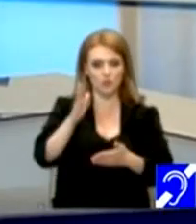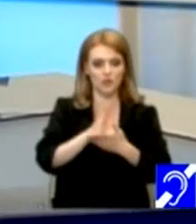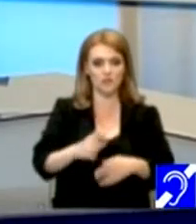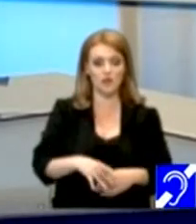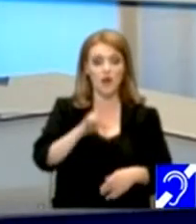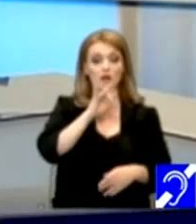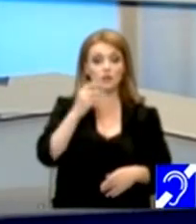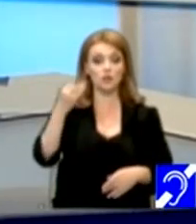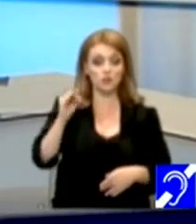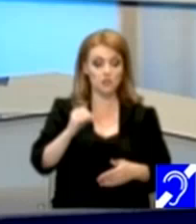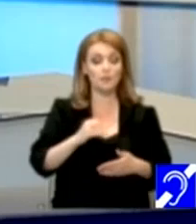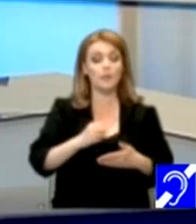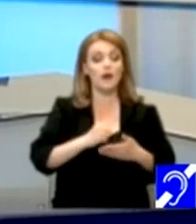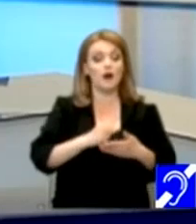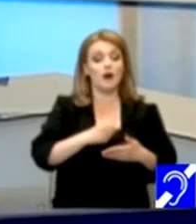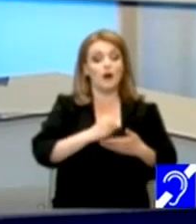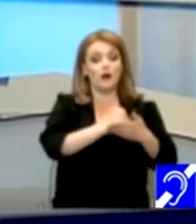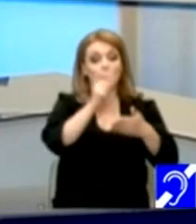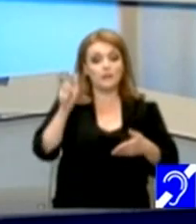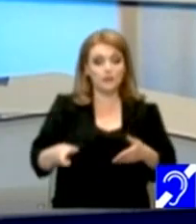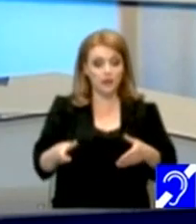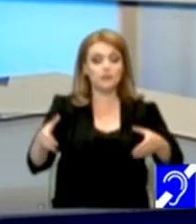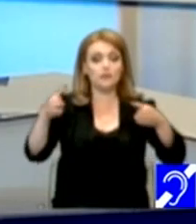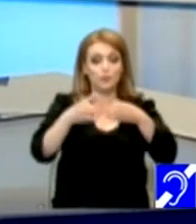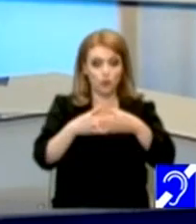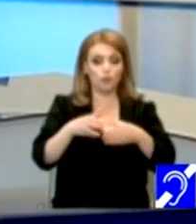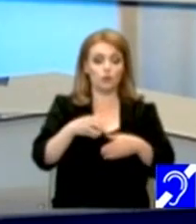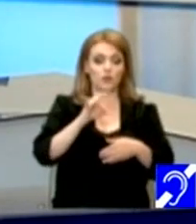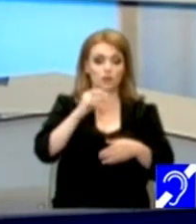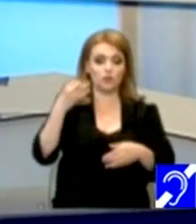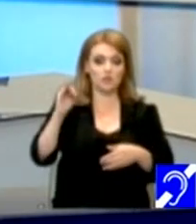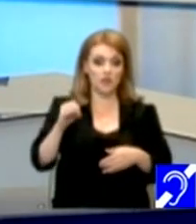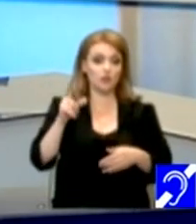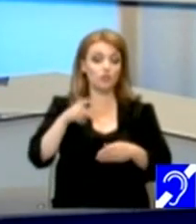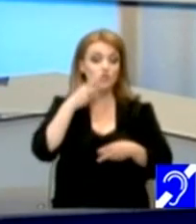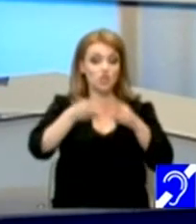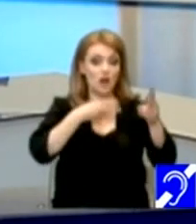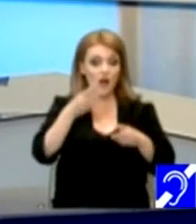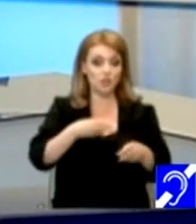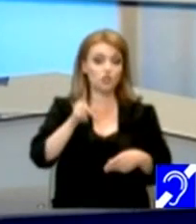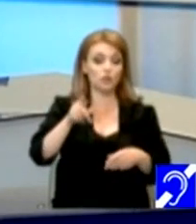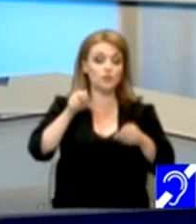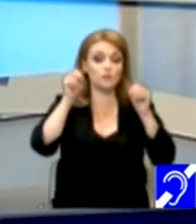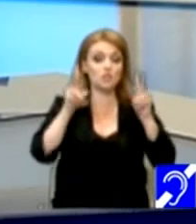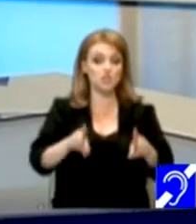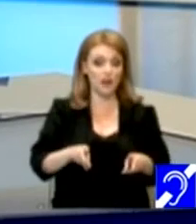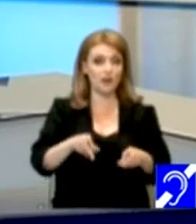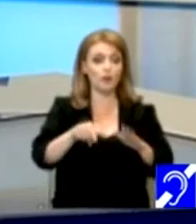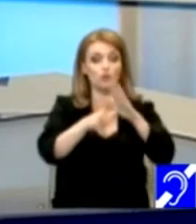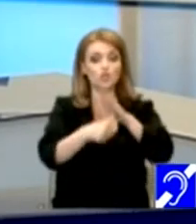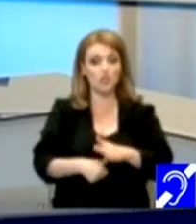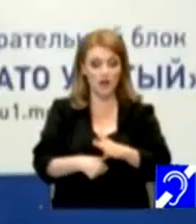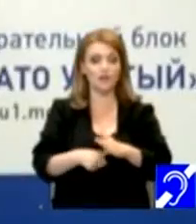Renato Usatăi, candidatul blocului electoral cu același nume, se plânge că este defavorizat în mod intenționat în sondajele